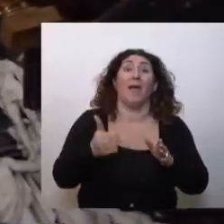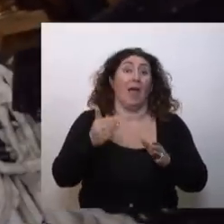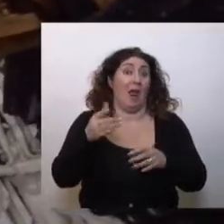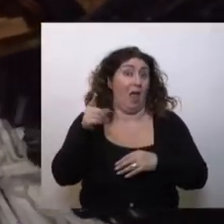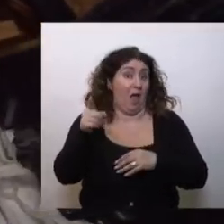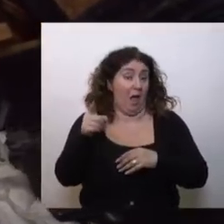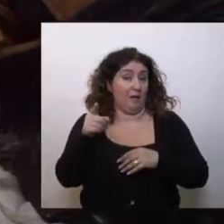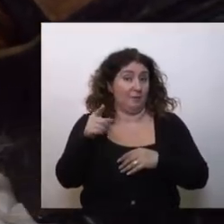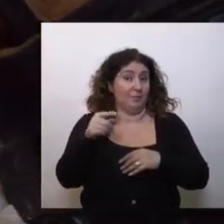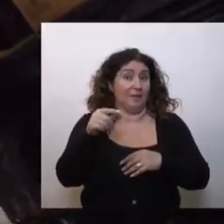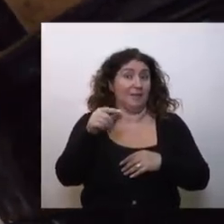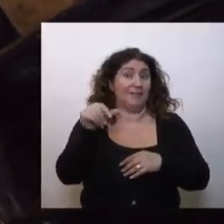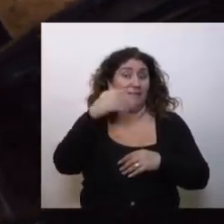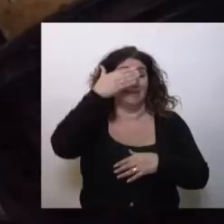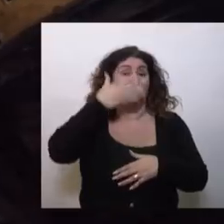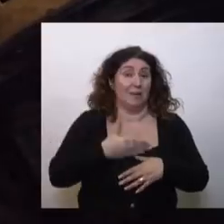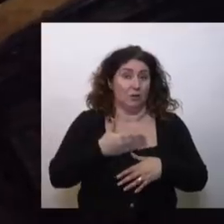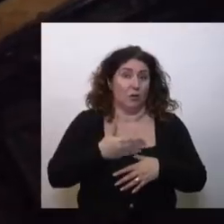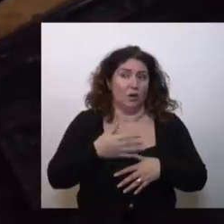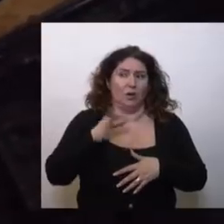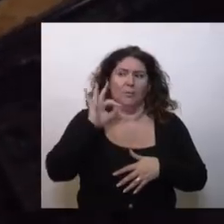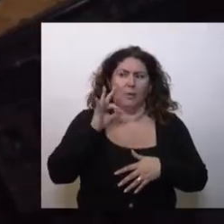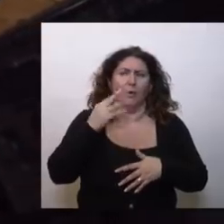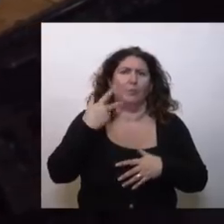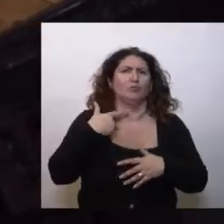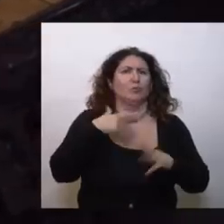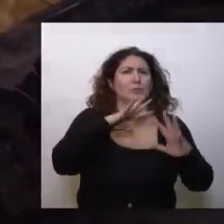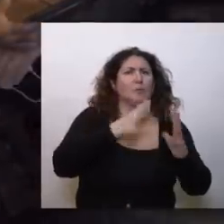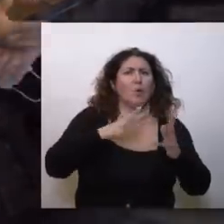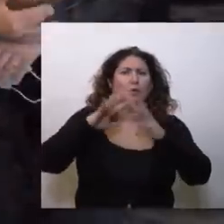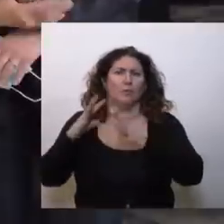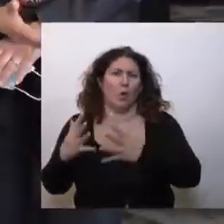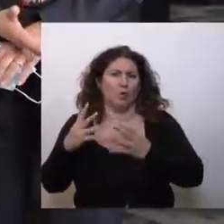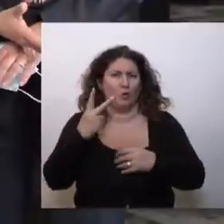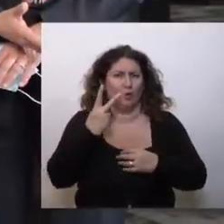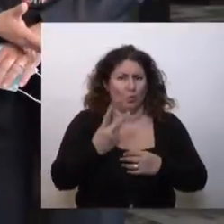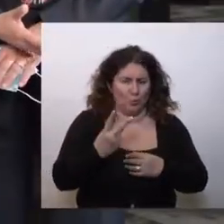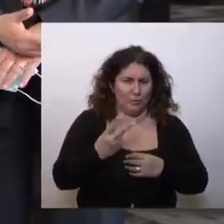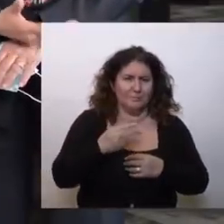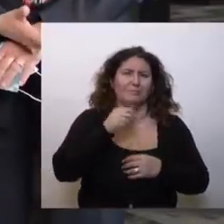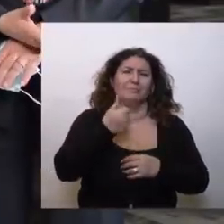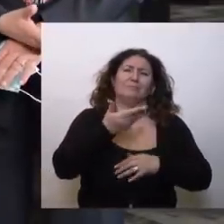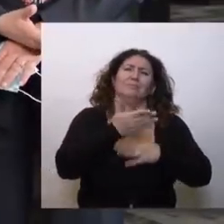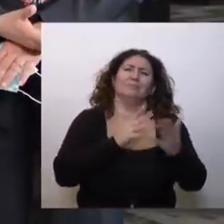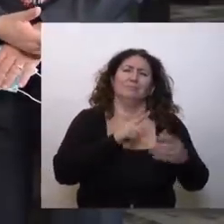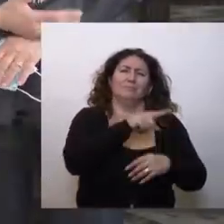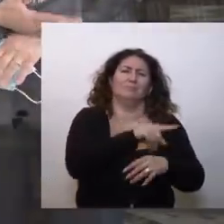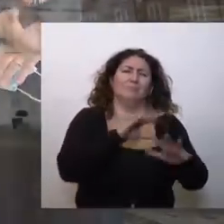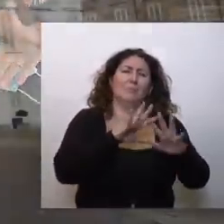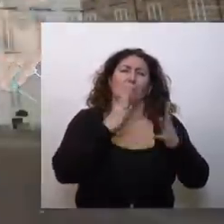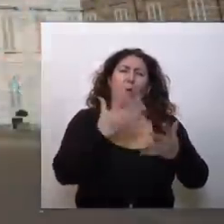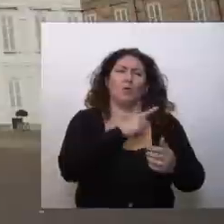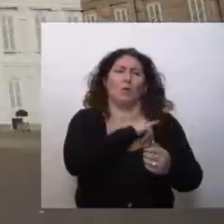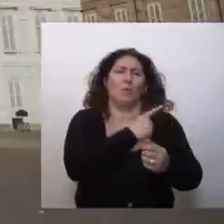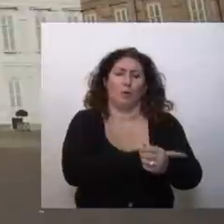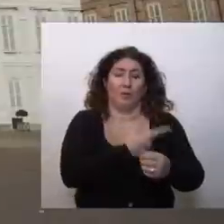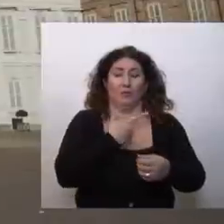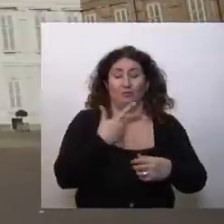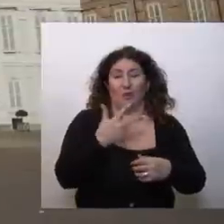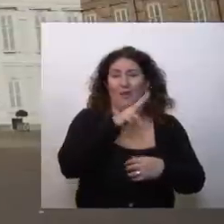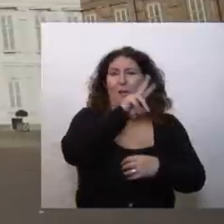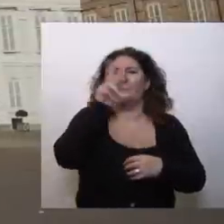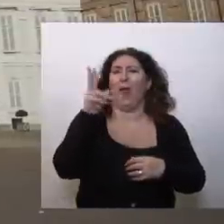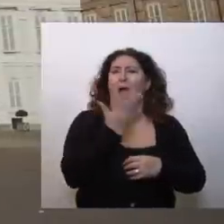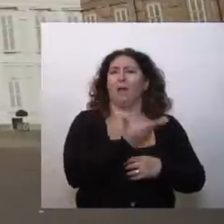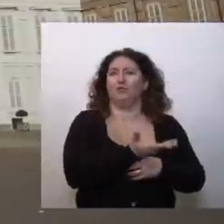diciamo, un'architettura aperta su due mondi. Da un lato il mondo del potere temporale, rappresentato nel Palazzo Reale di